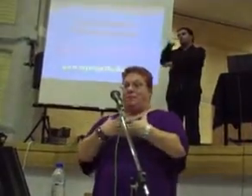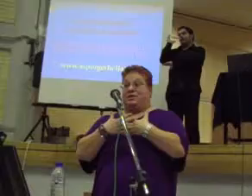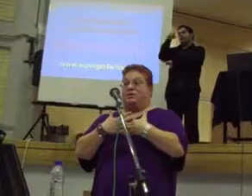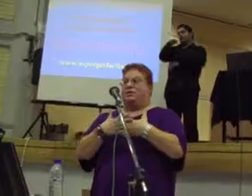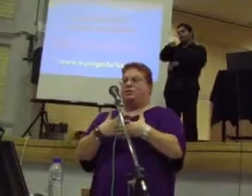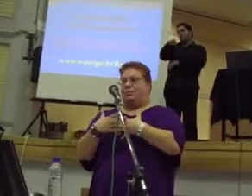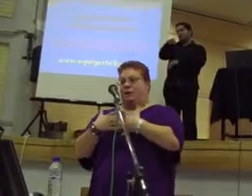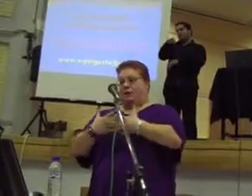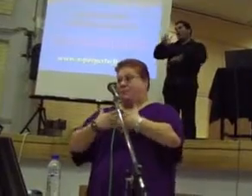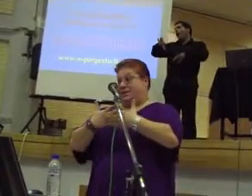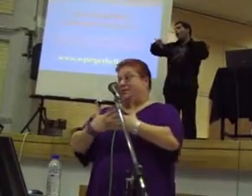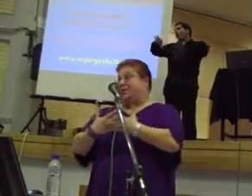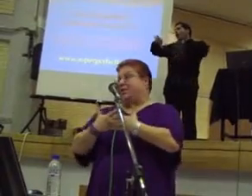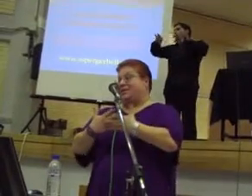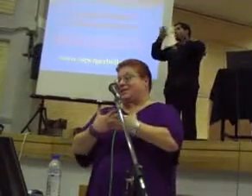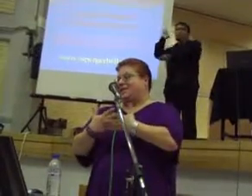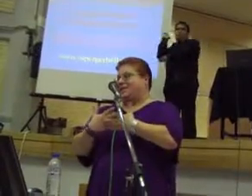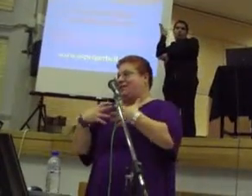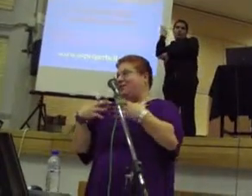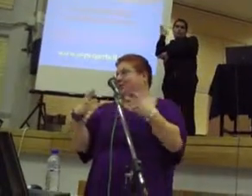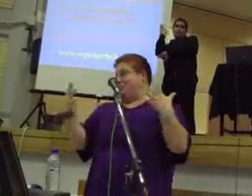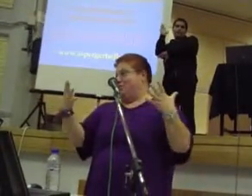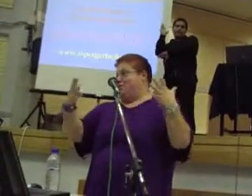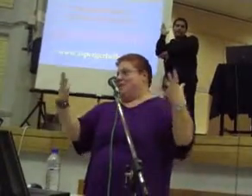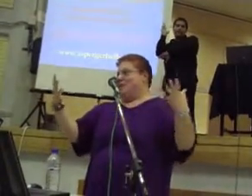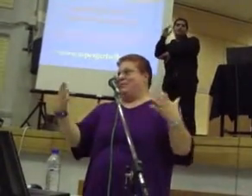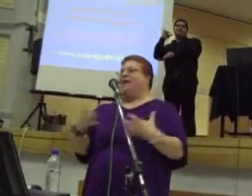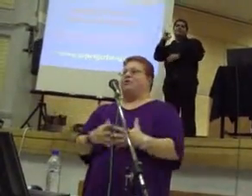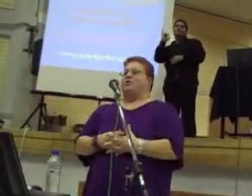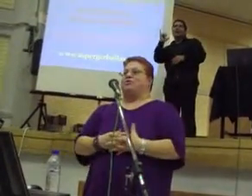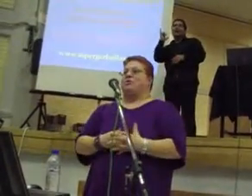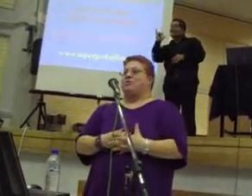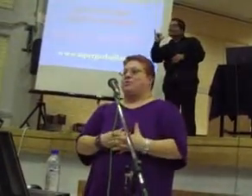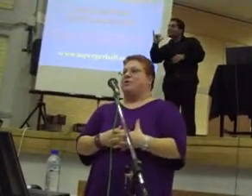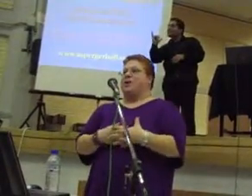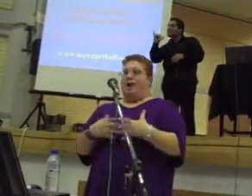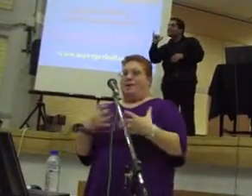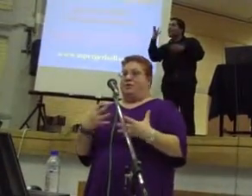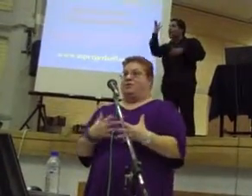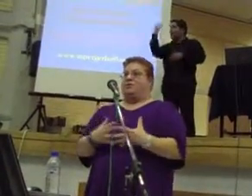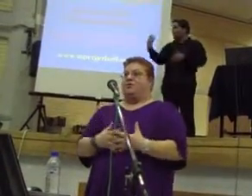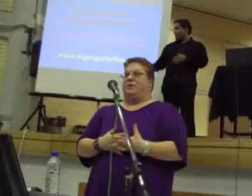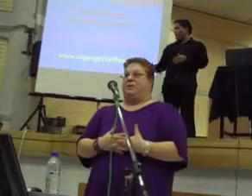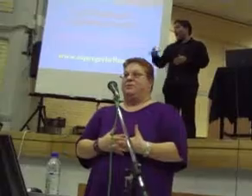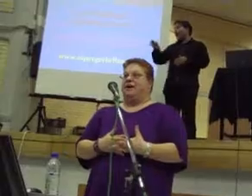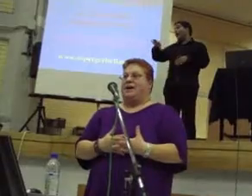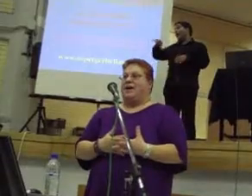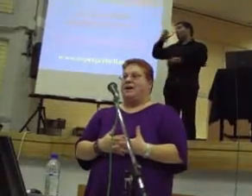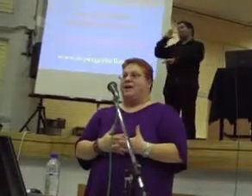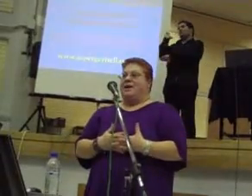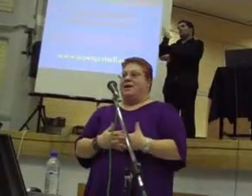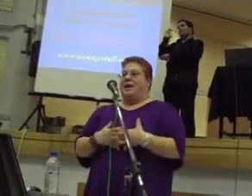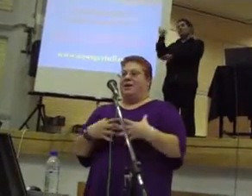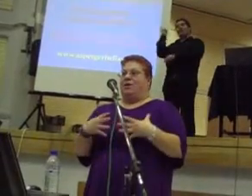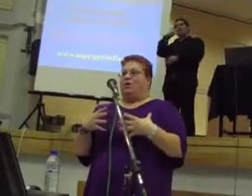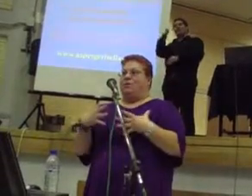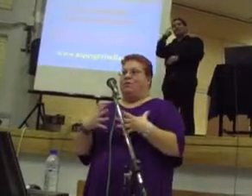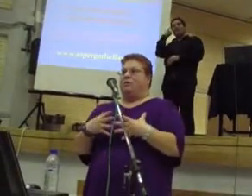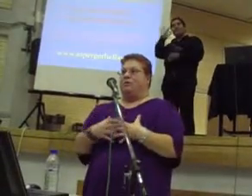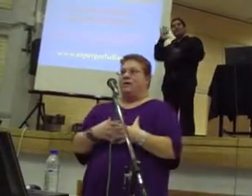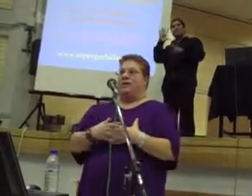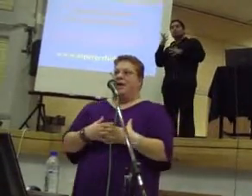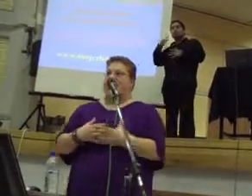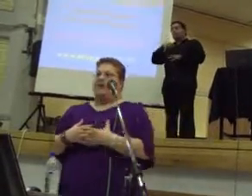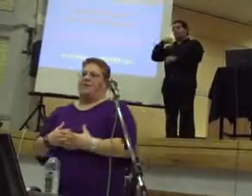κάνει, από τις πρώτες ομιλίες που είναι τώρα, σχεδόν συνηθίζω να μιλάω σε όσο κόσμο, από τις πρώτες ομιλίες που είχα κάνει,